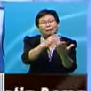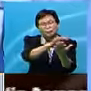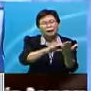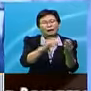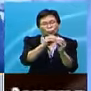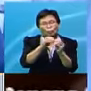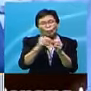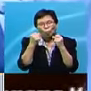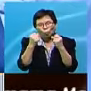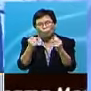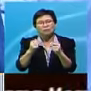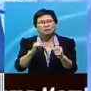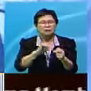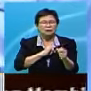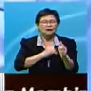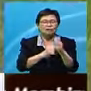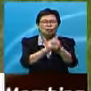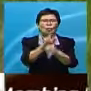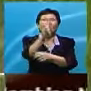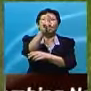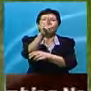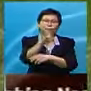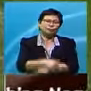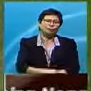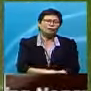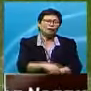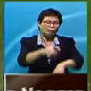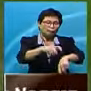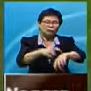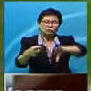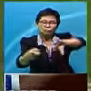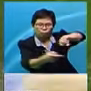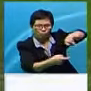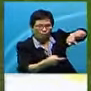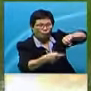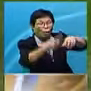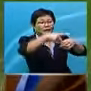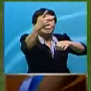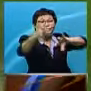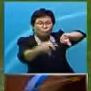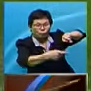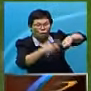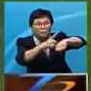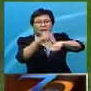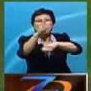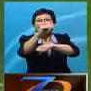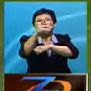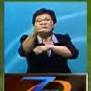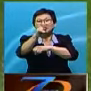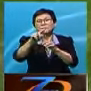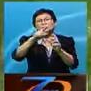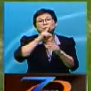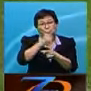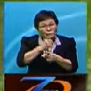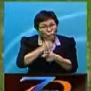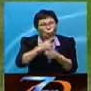dimantapkan dan saya akan follow up dengan mereka. Musim menuai padi di Mersing sepatutnya bermula bulan